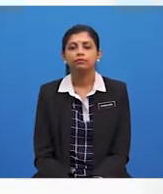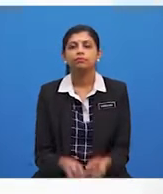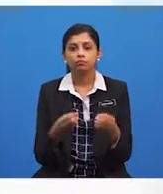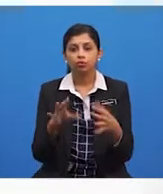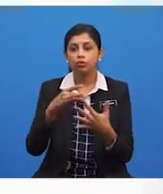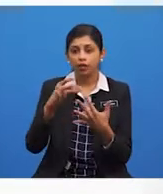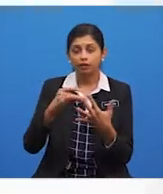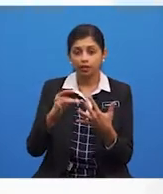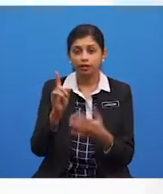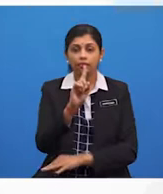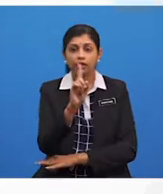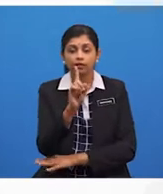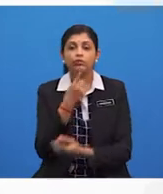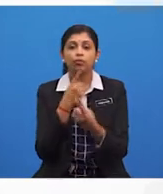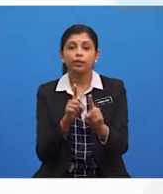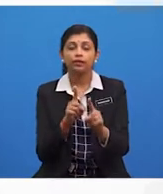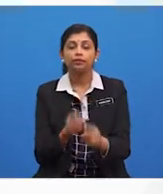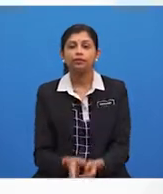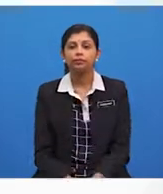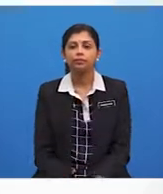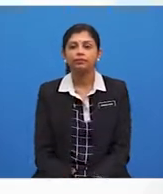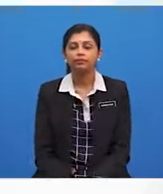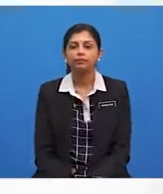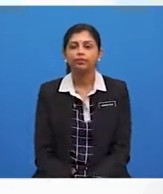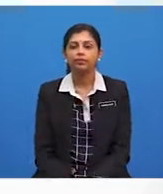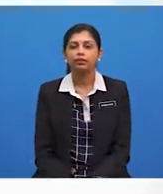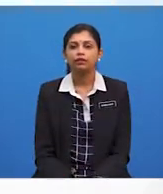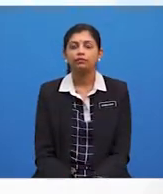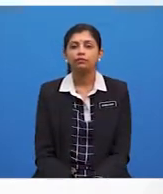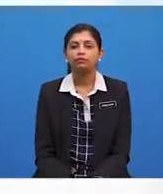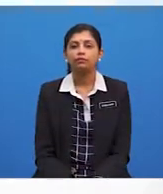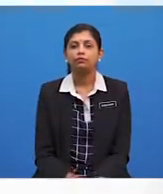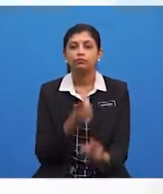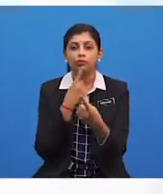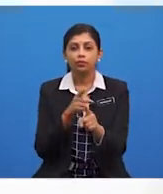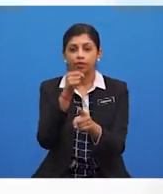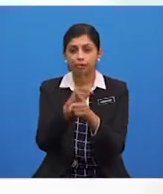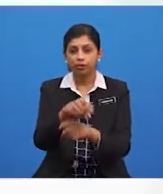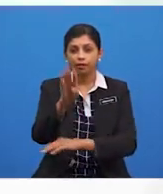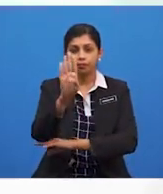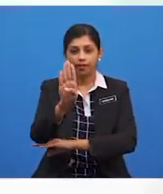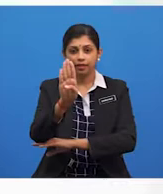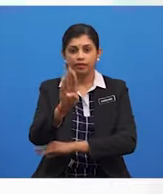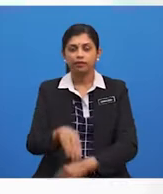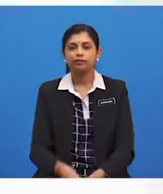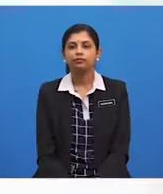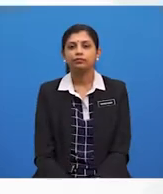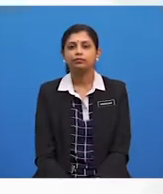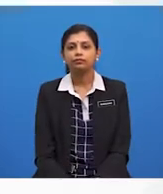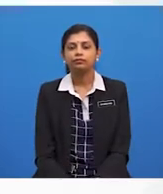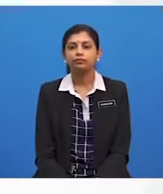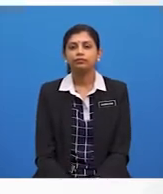Baiklah pelajar, bagaimana dengan jawapan kamu? Ya, jawapan yang tepat ialah B, iaitu